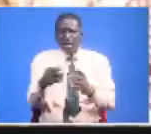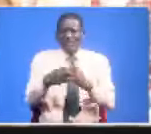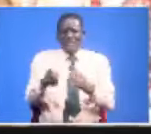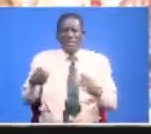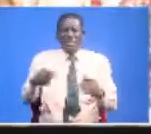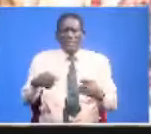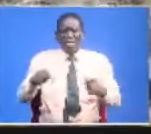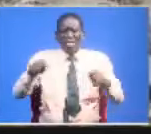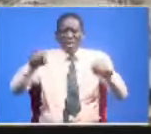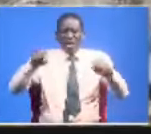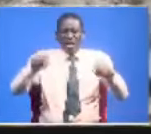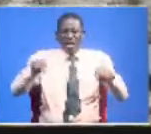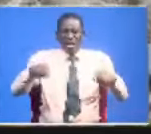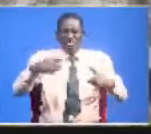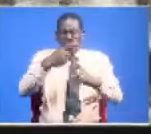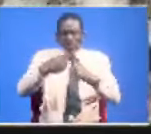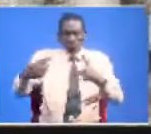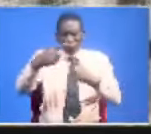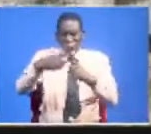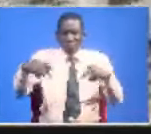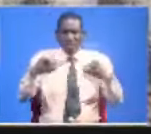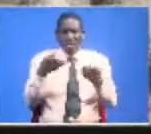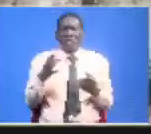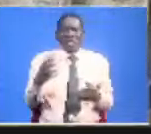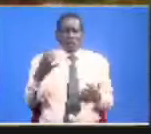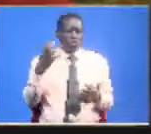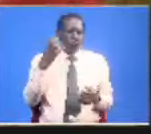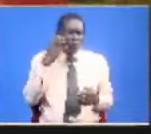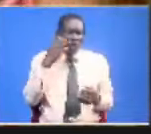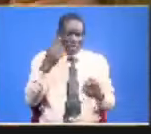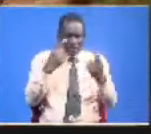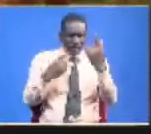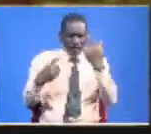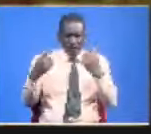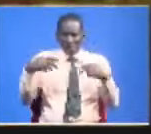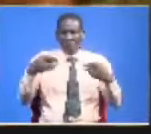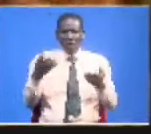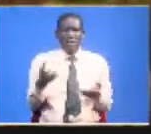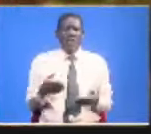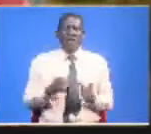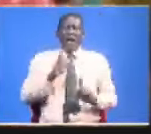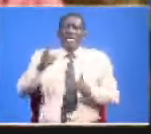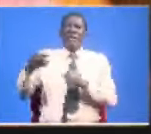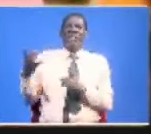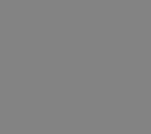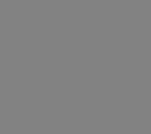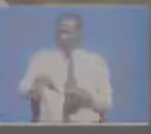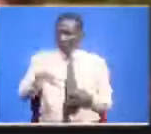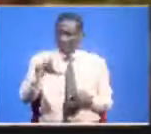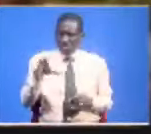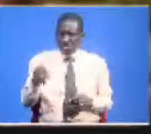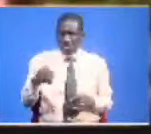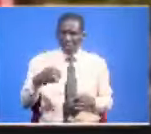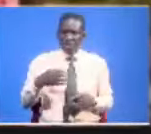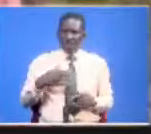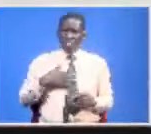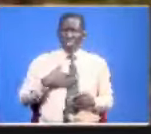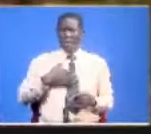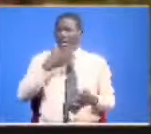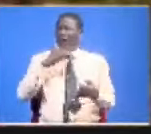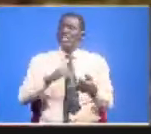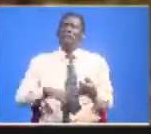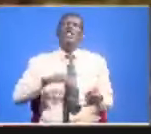kutekeleza unyama huo. Hapa ni majonzi na kilio. Nilikimbia huko nikamkuta mtoto bwananga